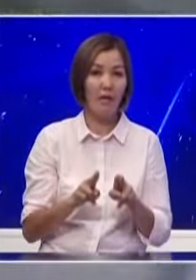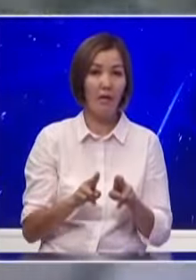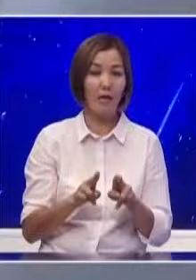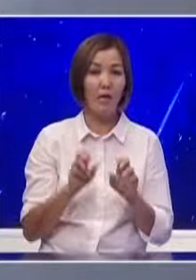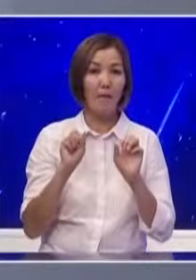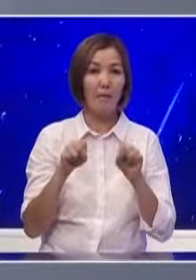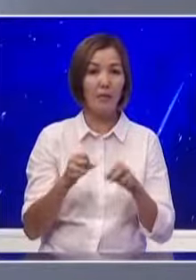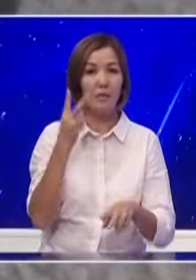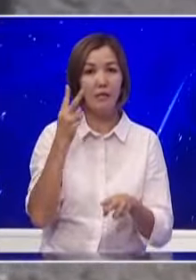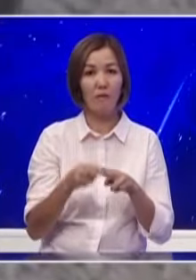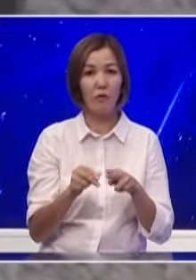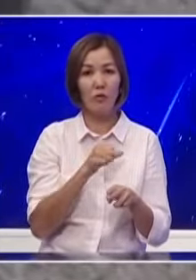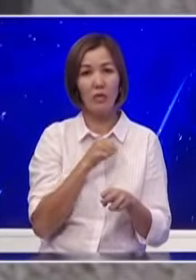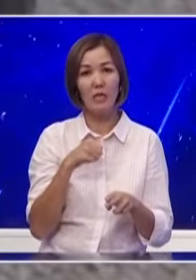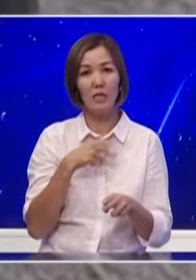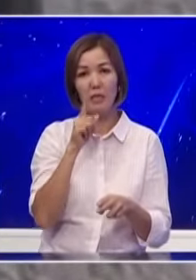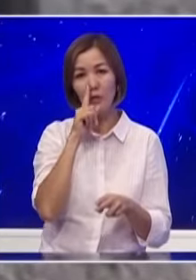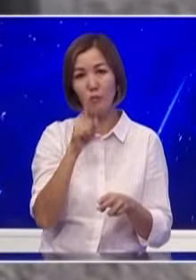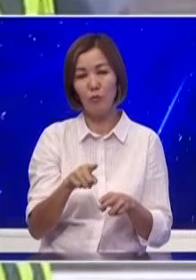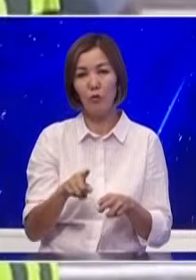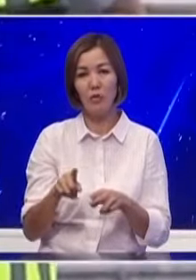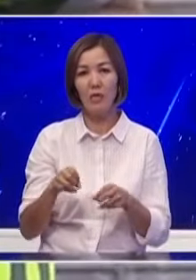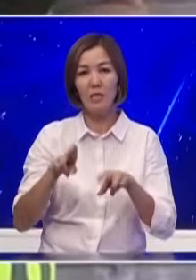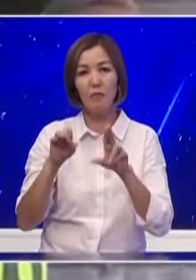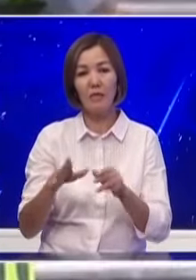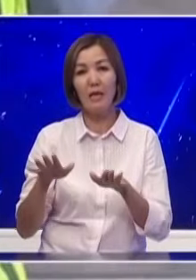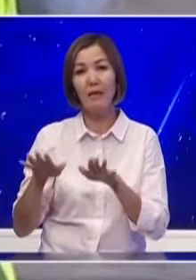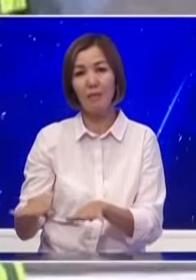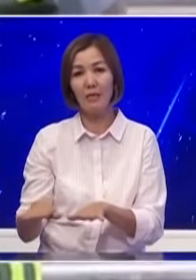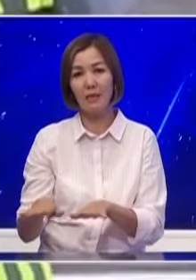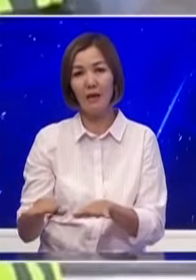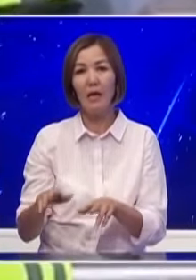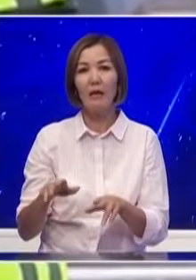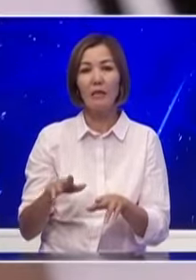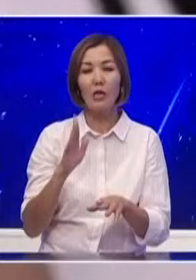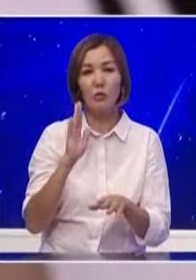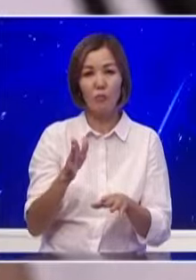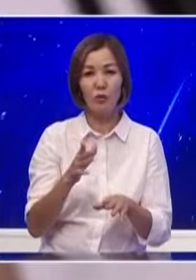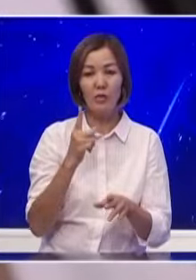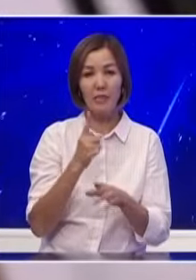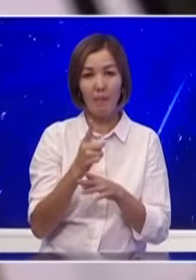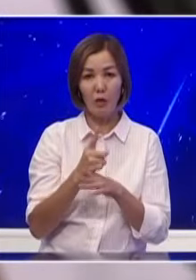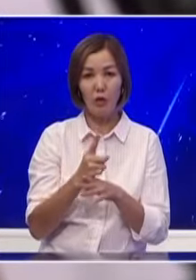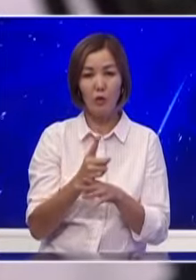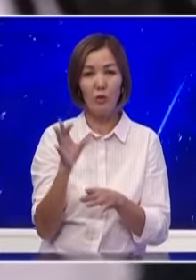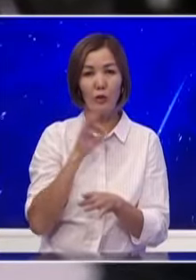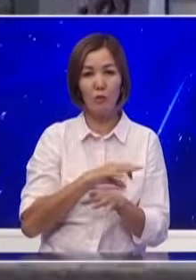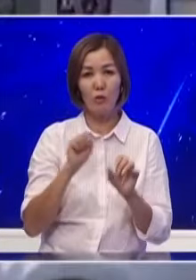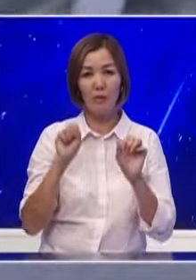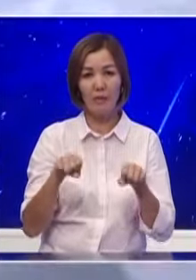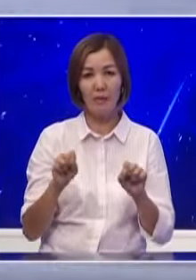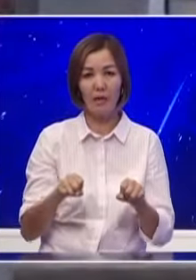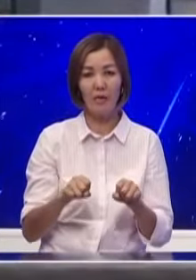считаться завершенной, если самокат не будет припаркован на специально отведенное для этого место. Также будет запрещено использование самокатов